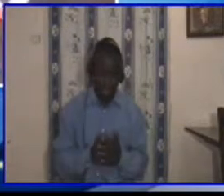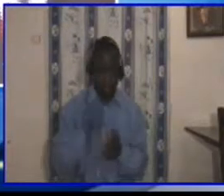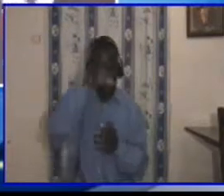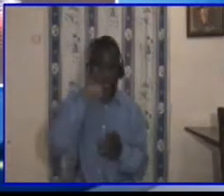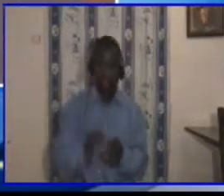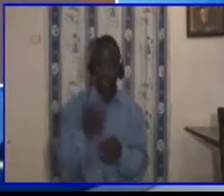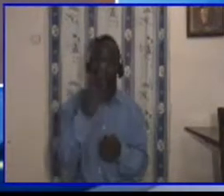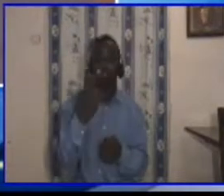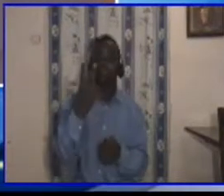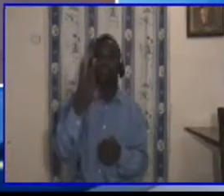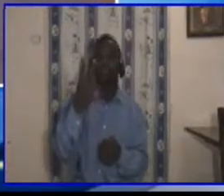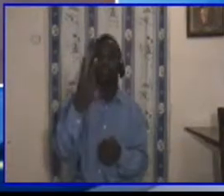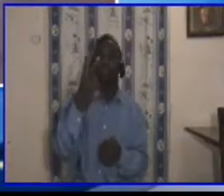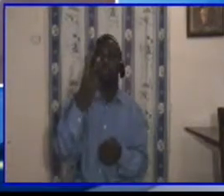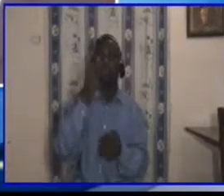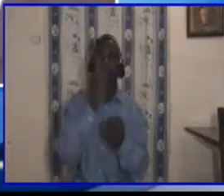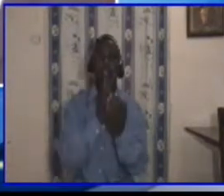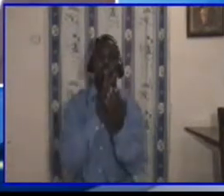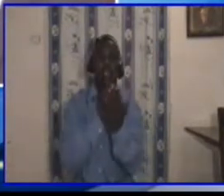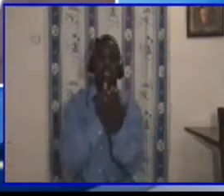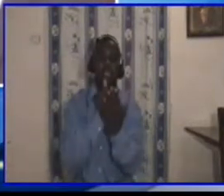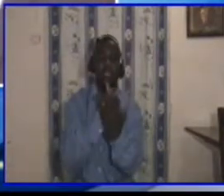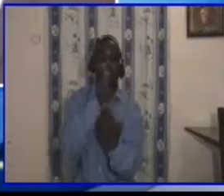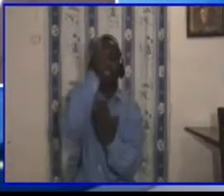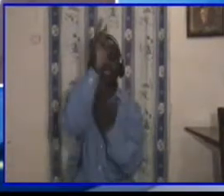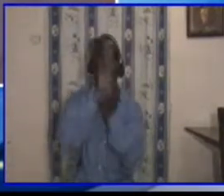il 2 aprile 1962